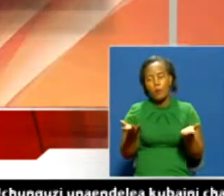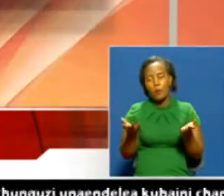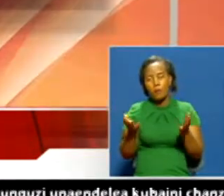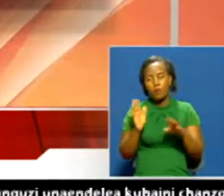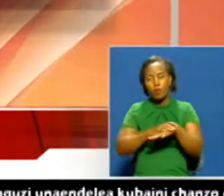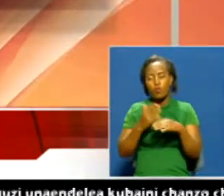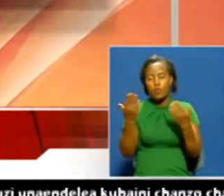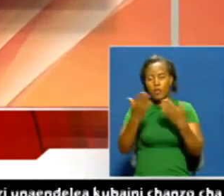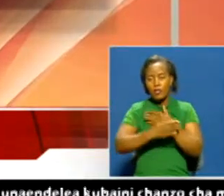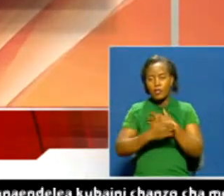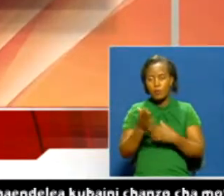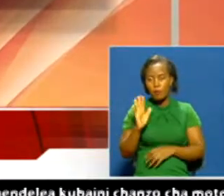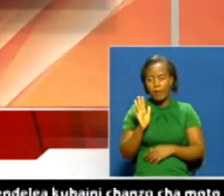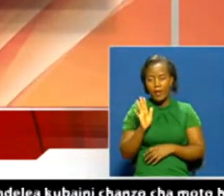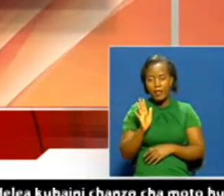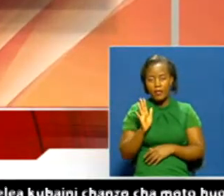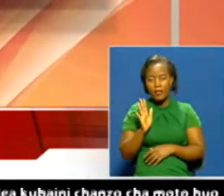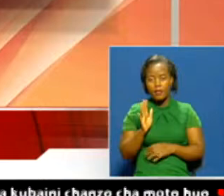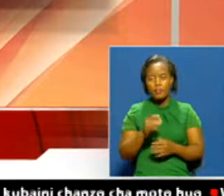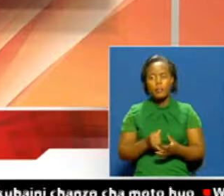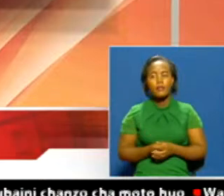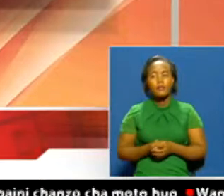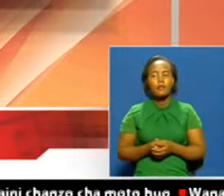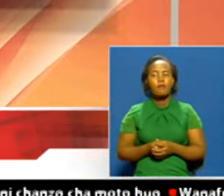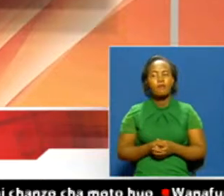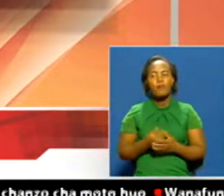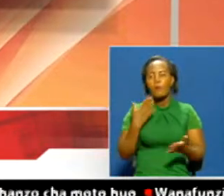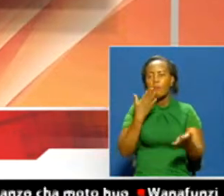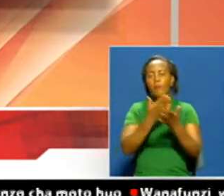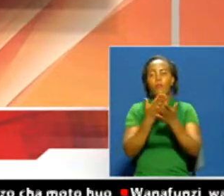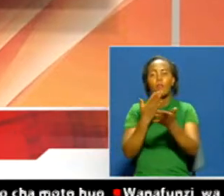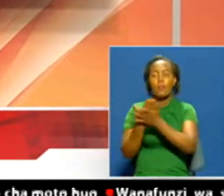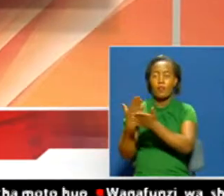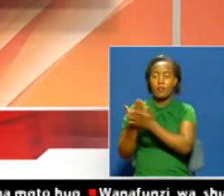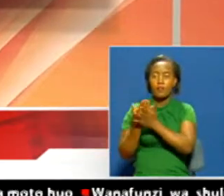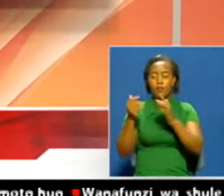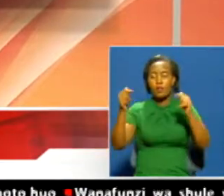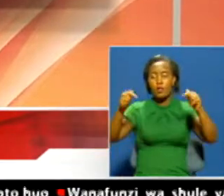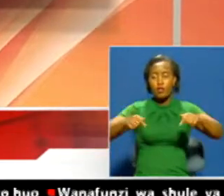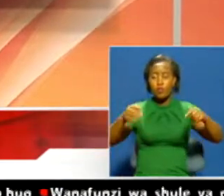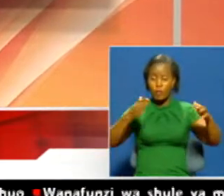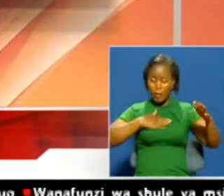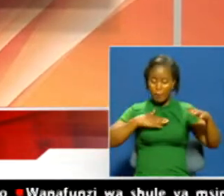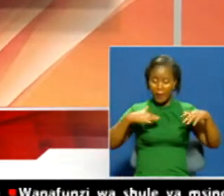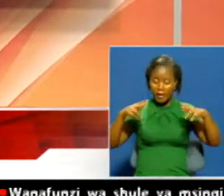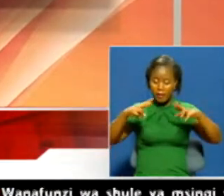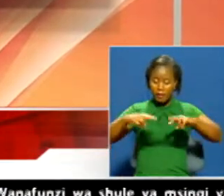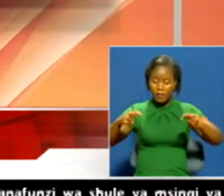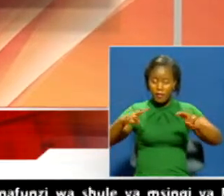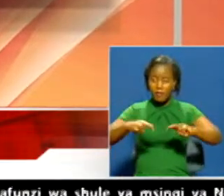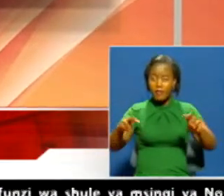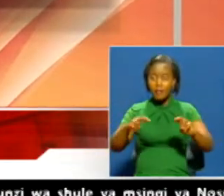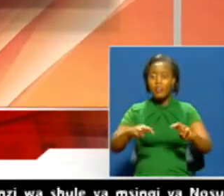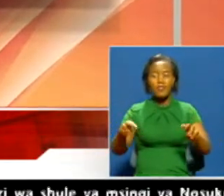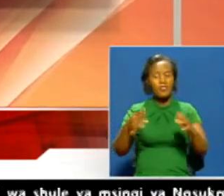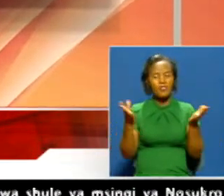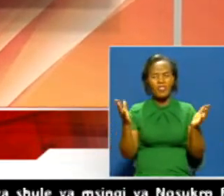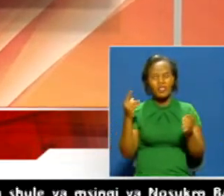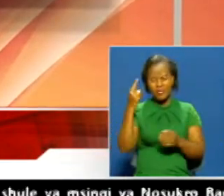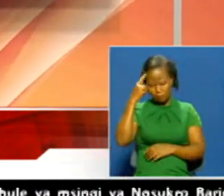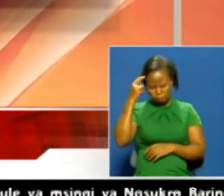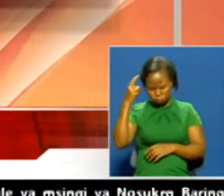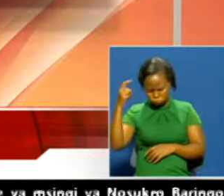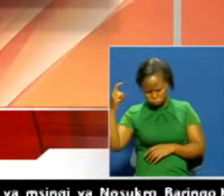kwaheri. Asante Timothy Kipnusu. Sasa leo katika utafiti, mtazamaji, ningali kwenye ndoto, na kwa mujibu